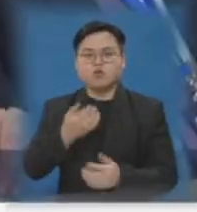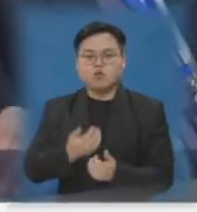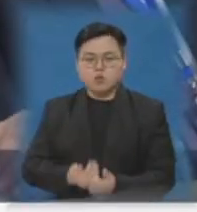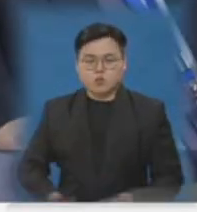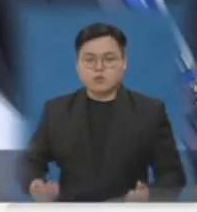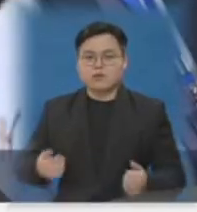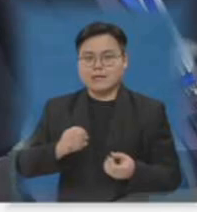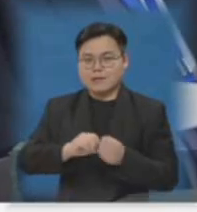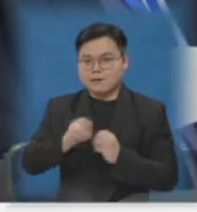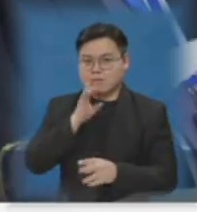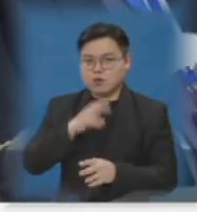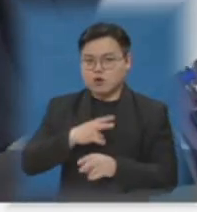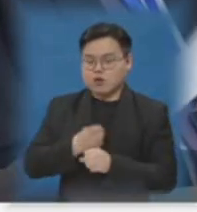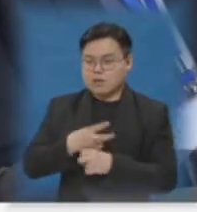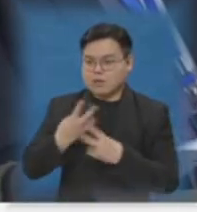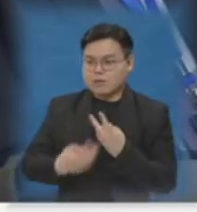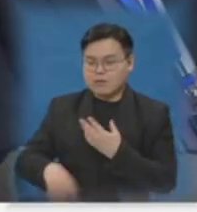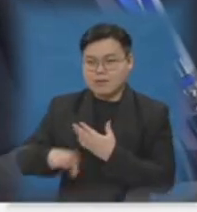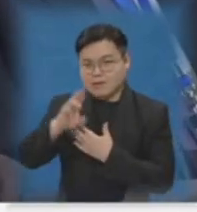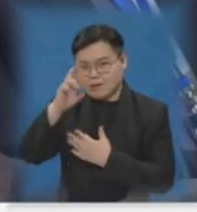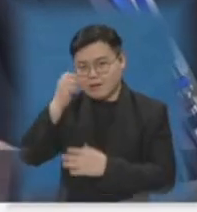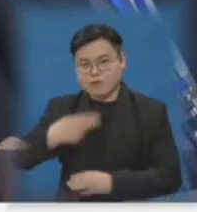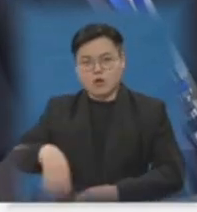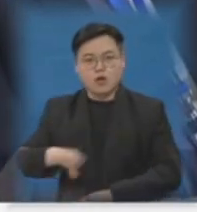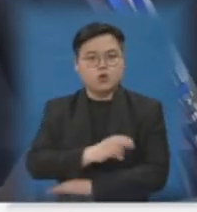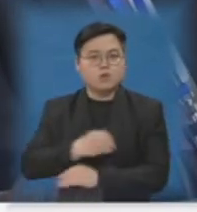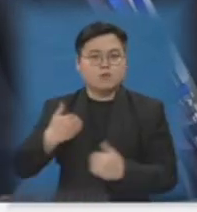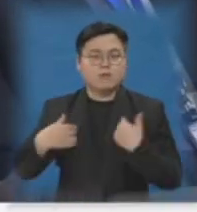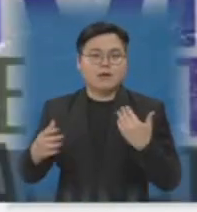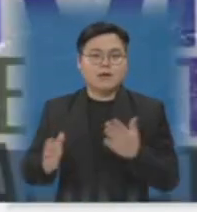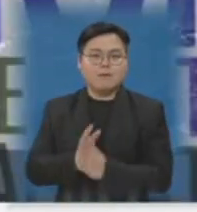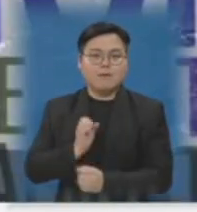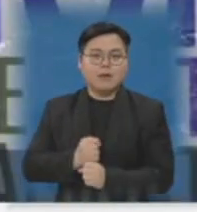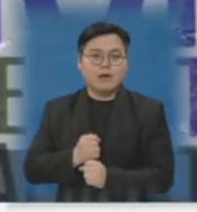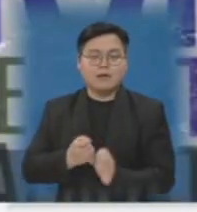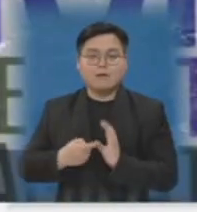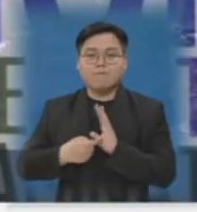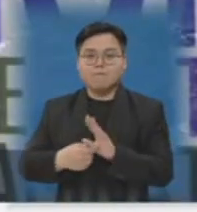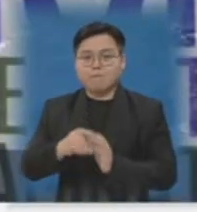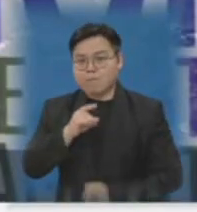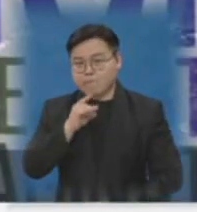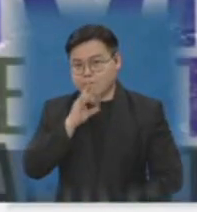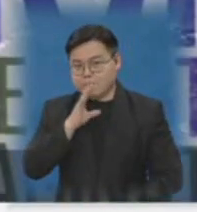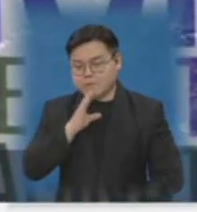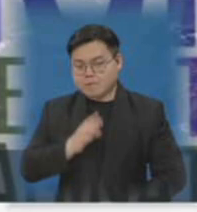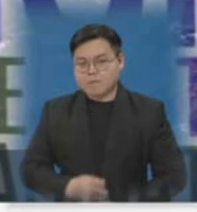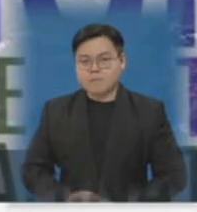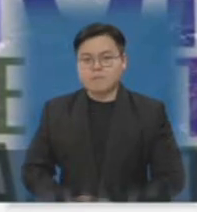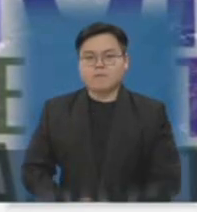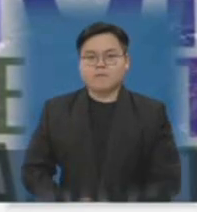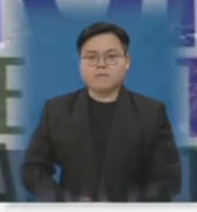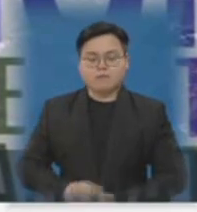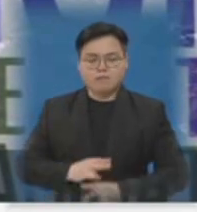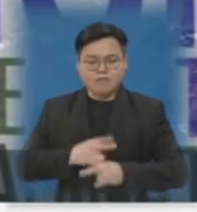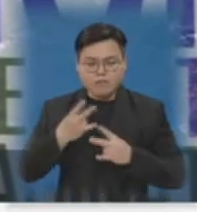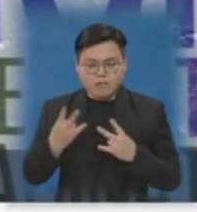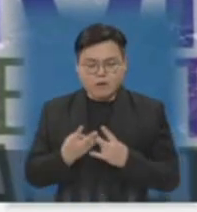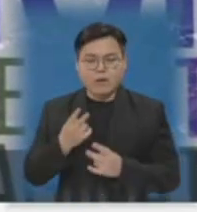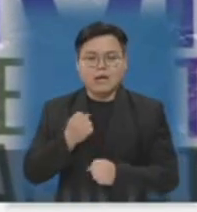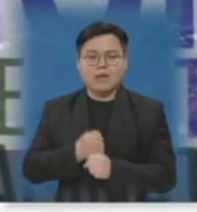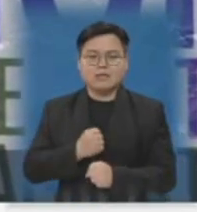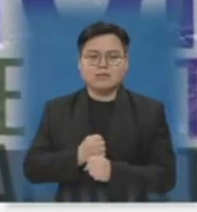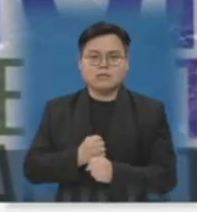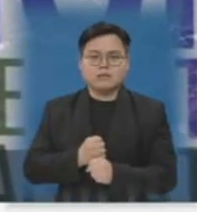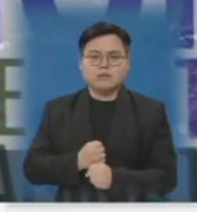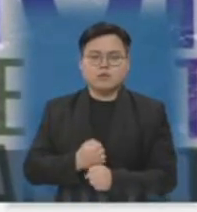яам болон ихтэй сургуулиудын багш нар хамтран боловсруулж байна. А нийгмийн ажилтан гэдэг одоо нэр хүнд нийгмийн